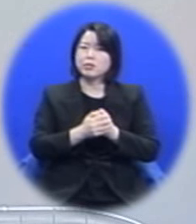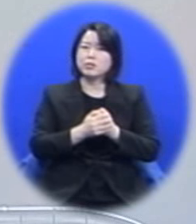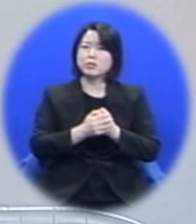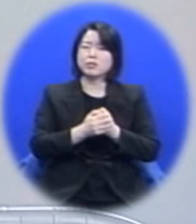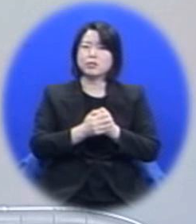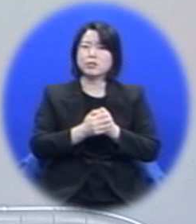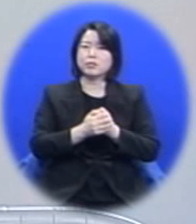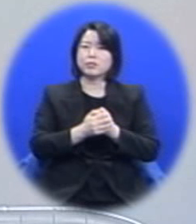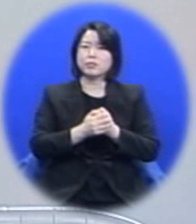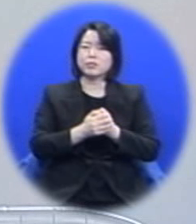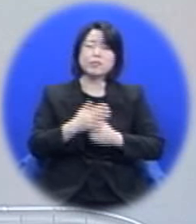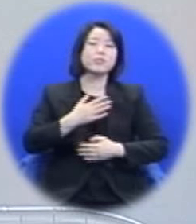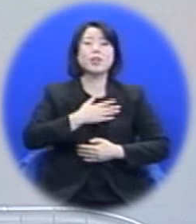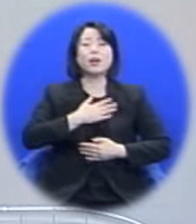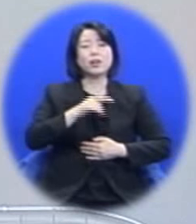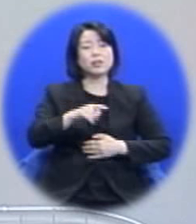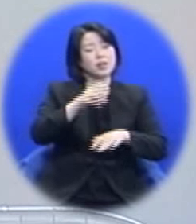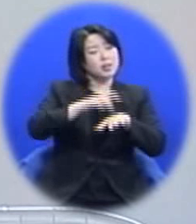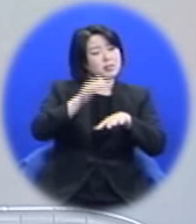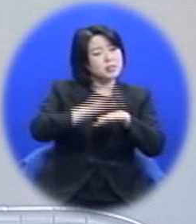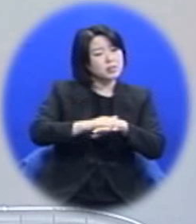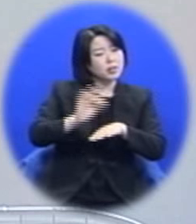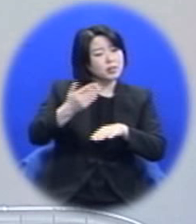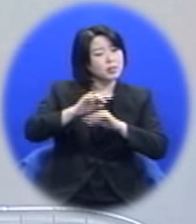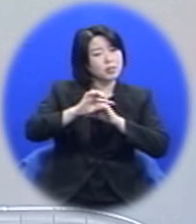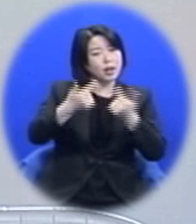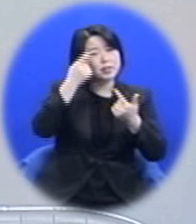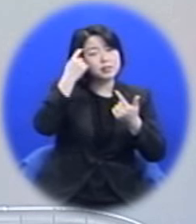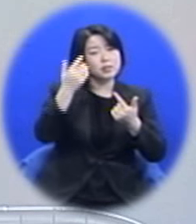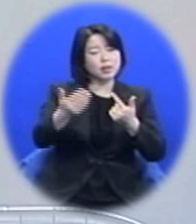이러다가는 내가 이게 습관이 되는 거 아닐까?